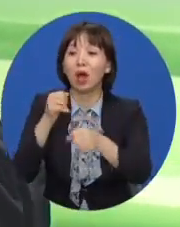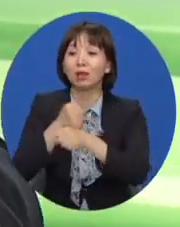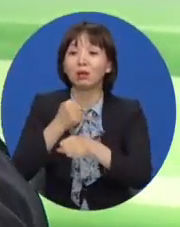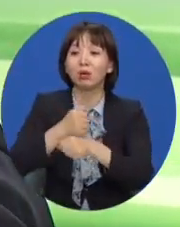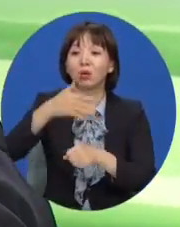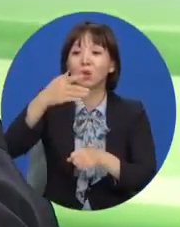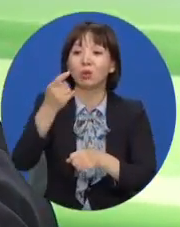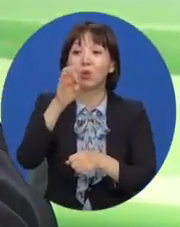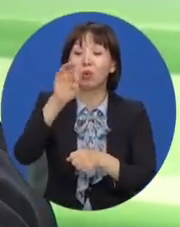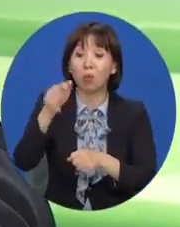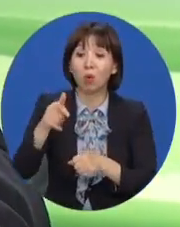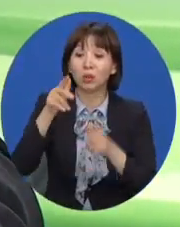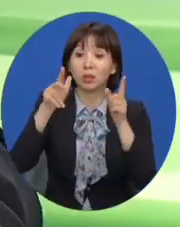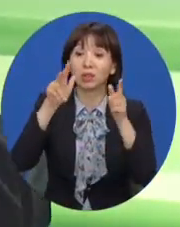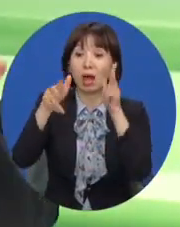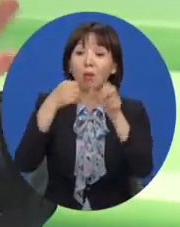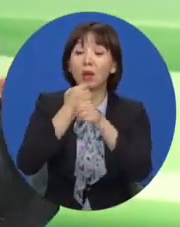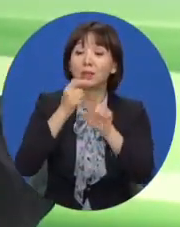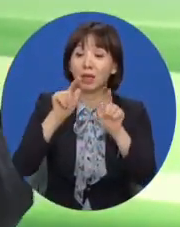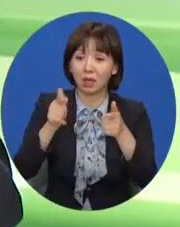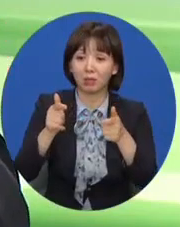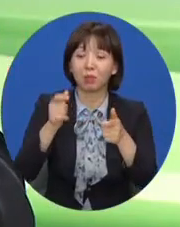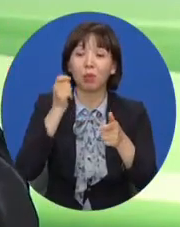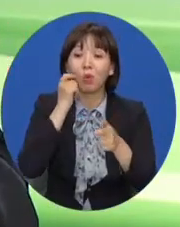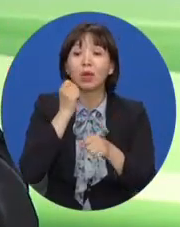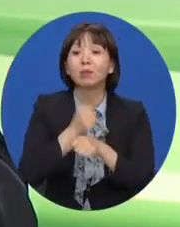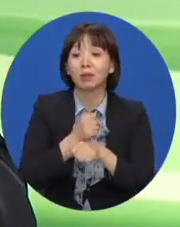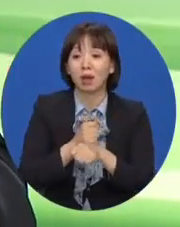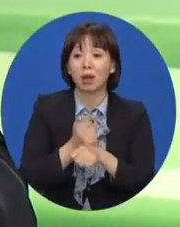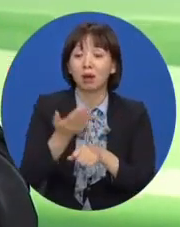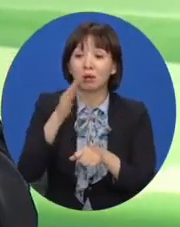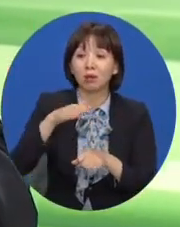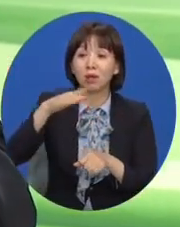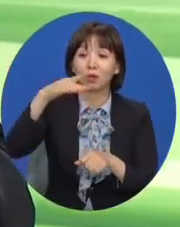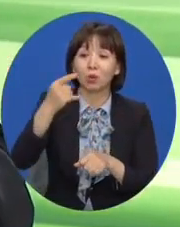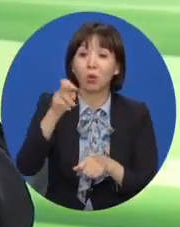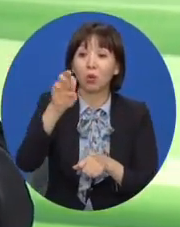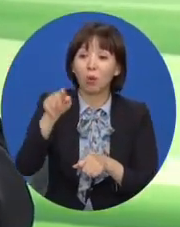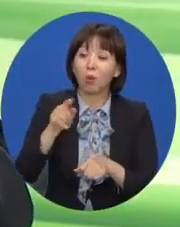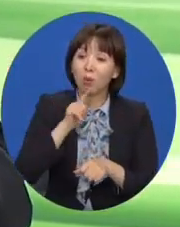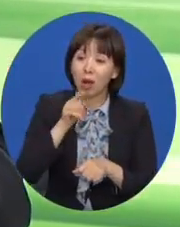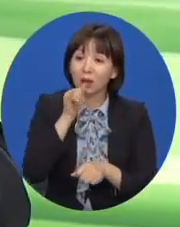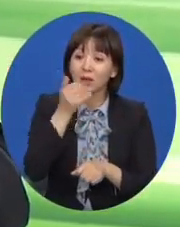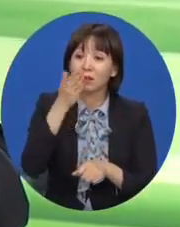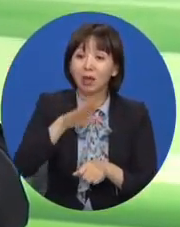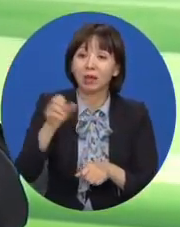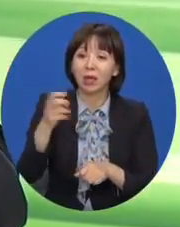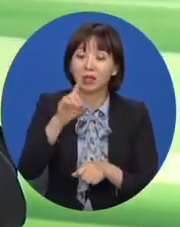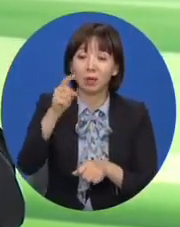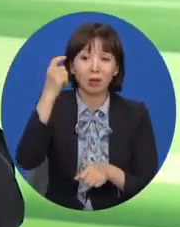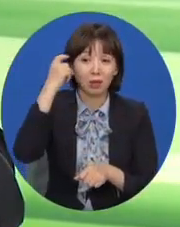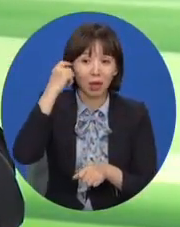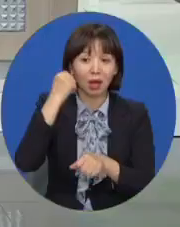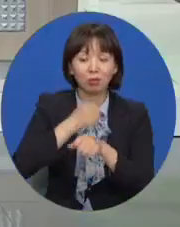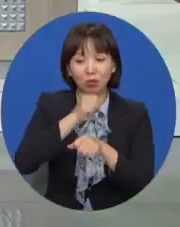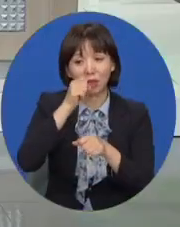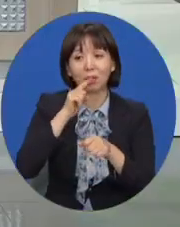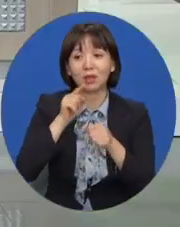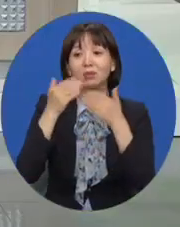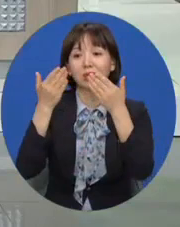사업을 안 할 수는 없습니다. 그런데 그 토목 하는데 좀 다시 한번 좀 생각을 했으면 좋겠다는 말씀을 드립니다.